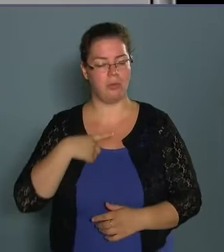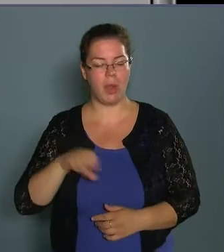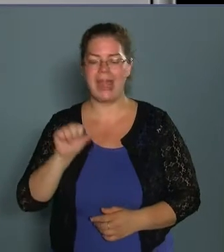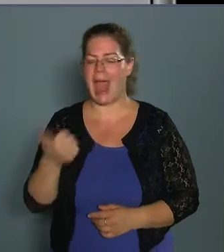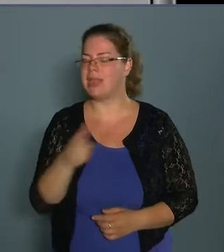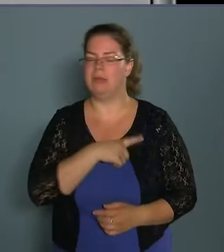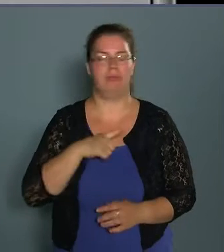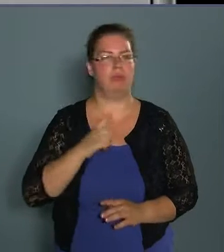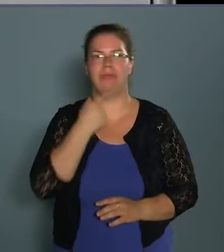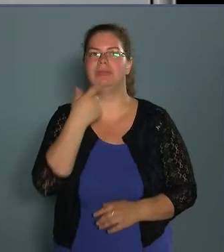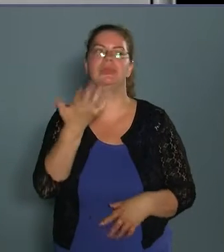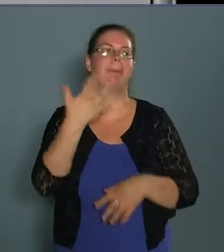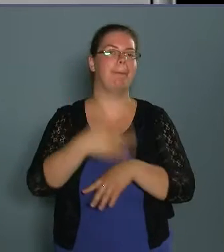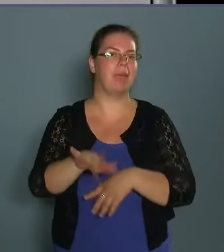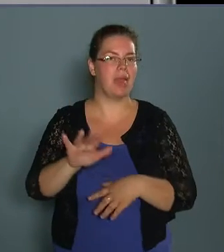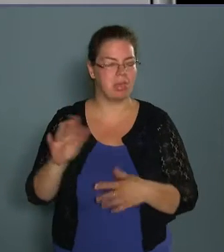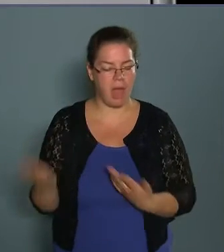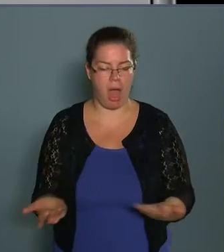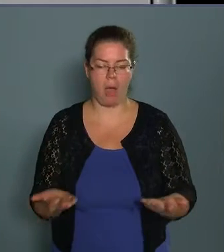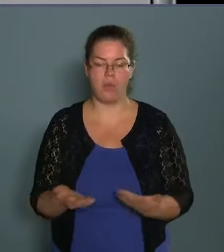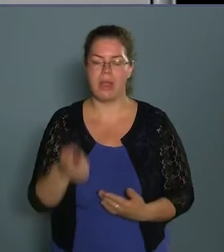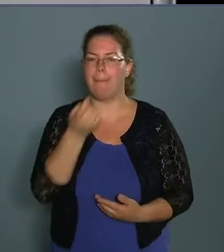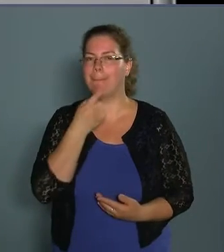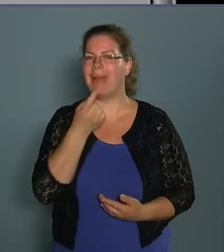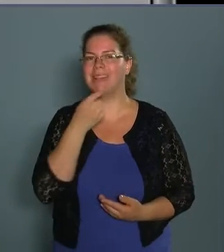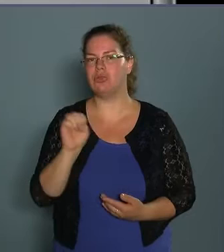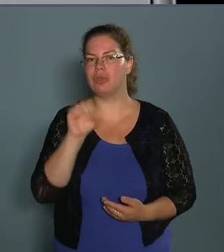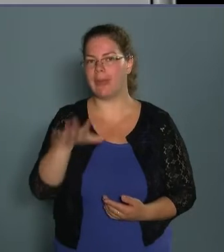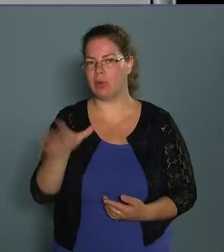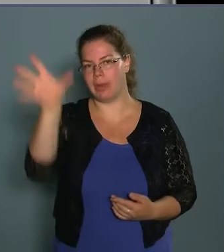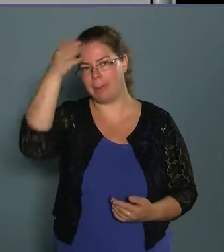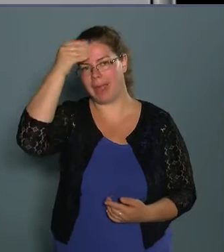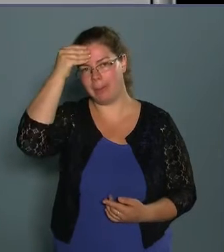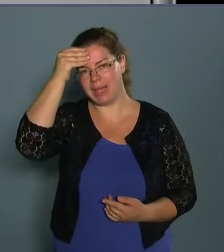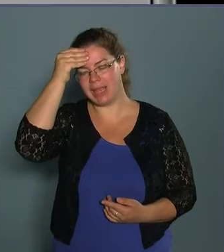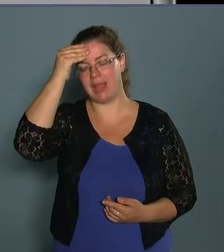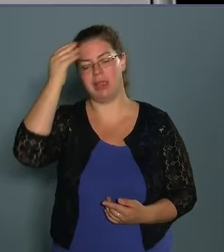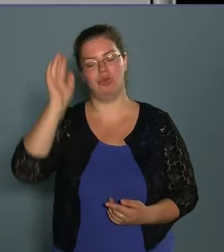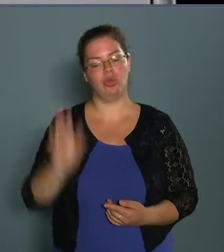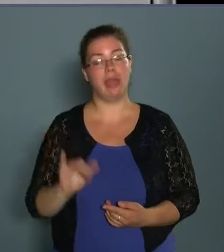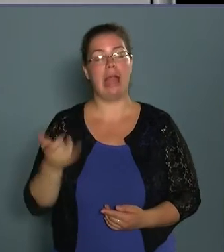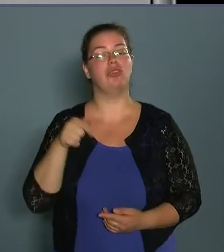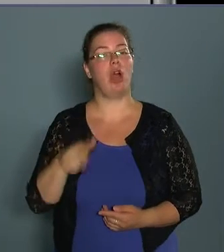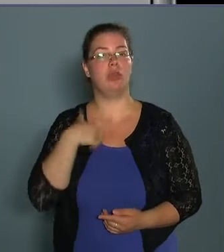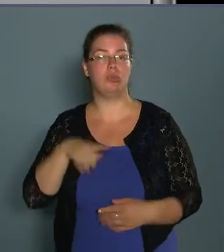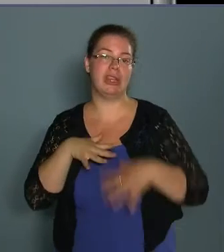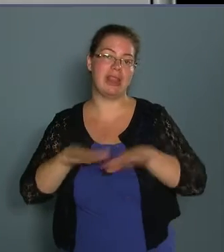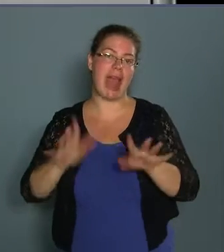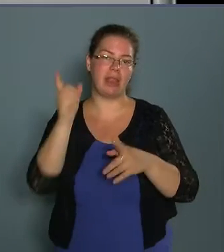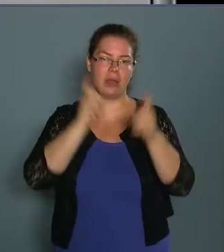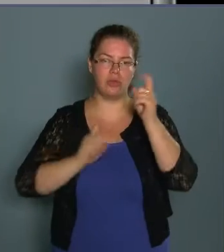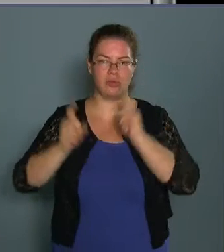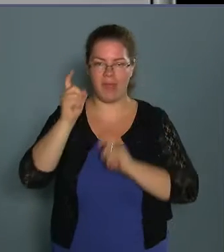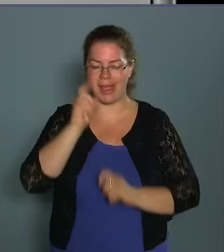Egyet csak hadd említsek, például a március 15-i megemlékezésünkre is az volt az